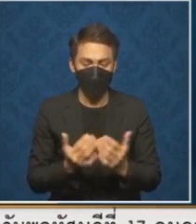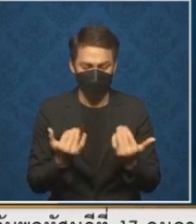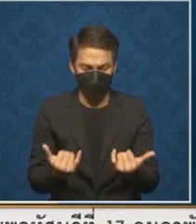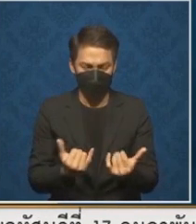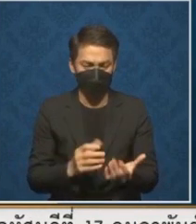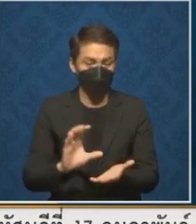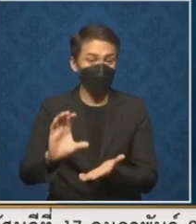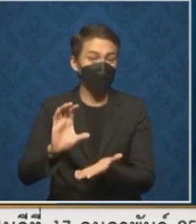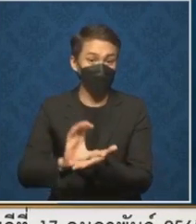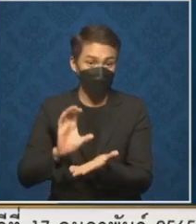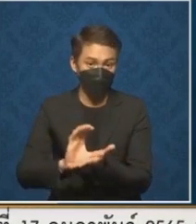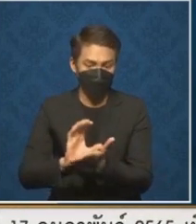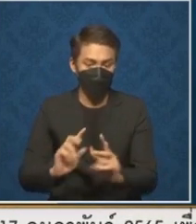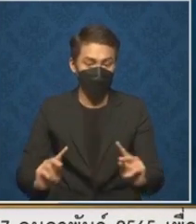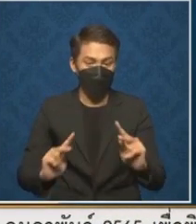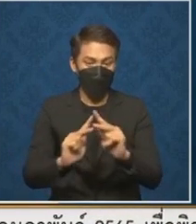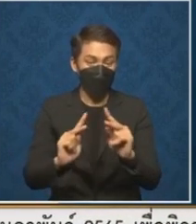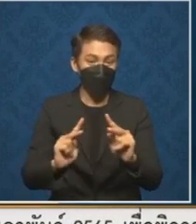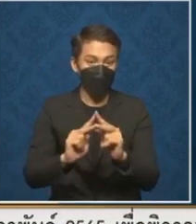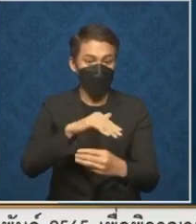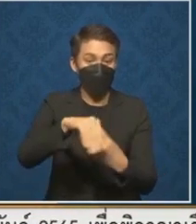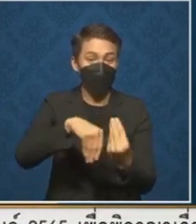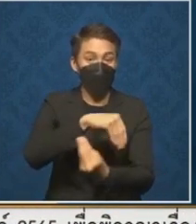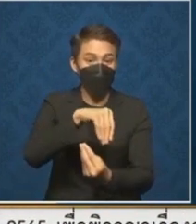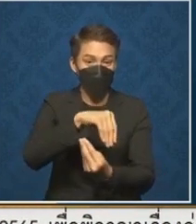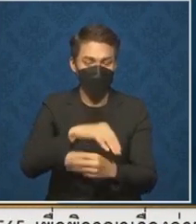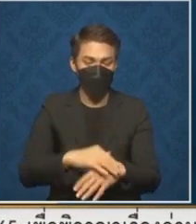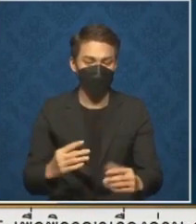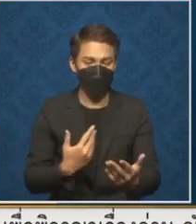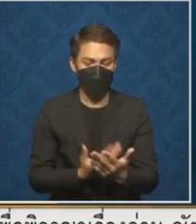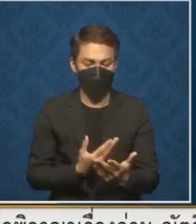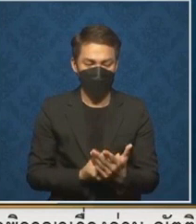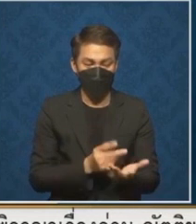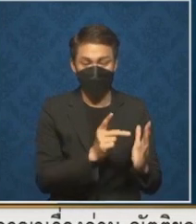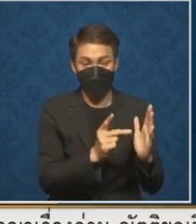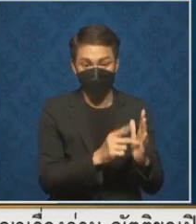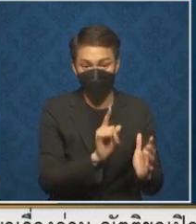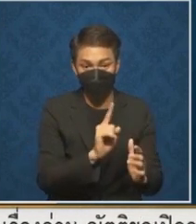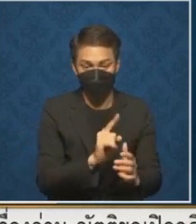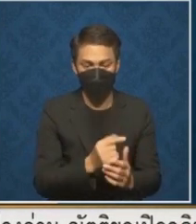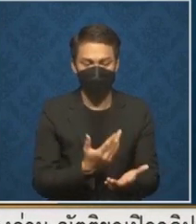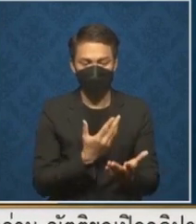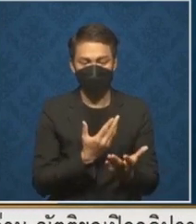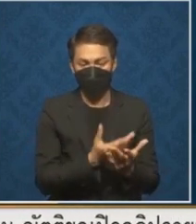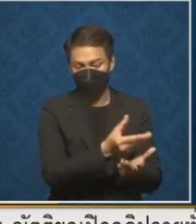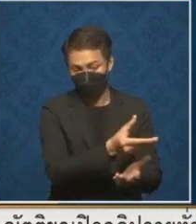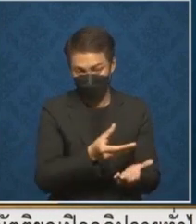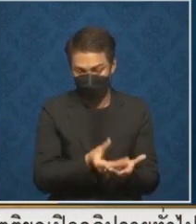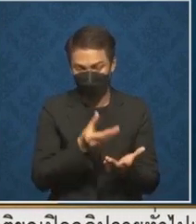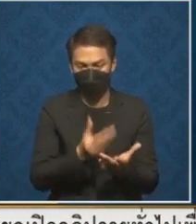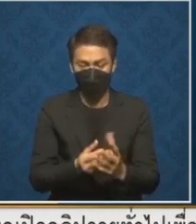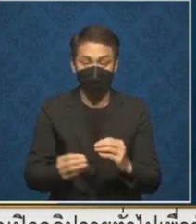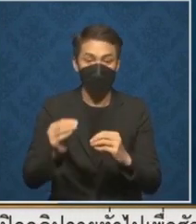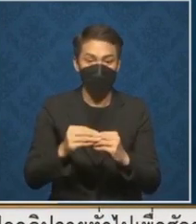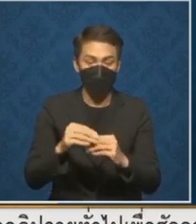ประมาณรำตกระสวงซัพพิจนาดูให้ดีนะับท่านมาของงบประณเขียนว่าปี 63 จะเพิ่มป่าเท่านั้นแล้วก